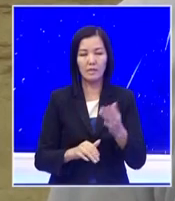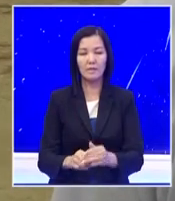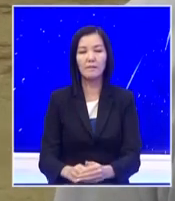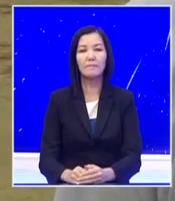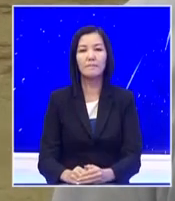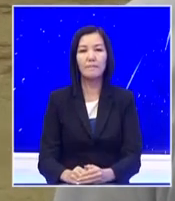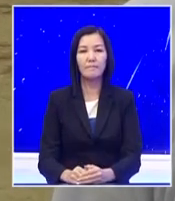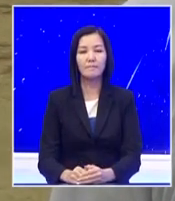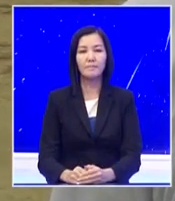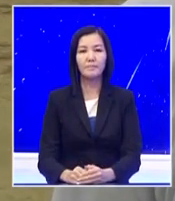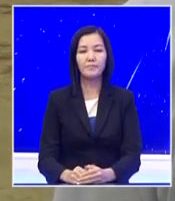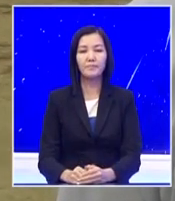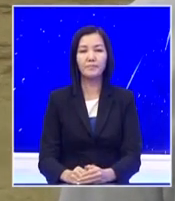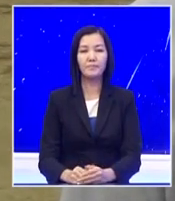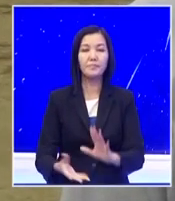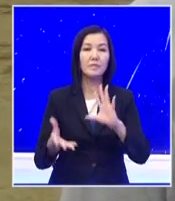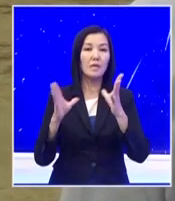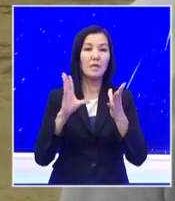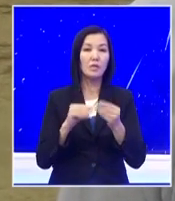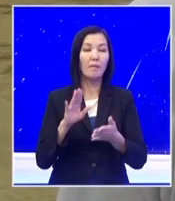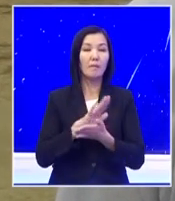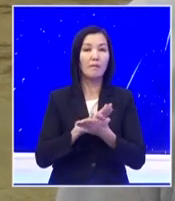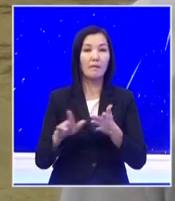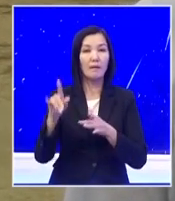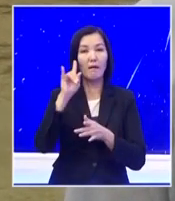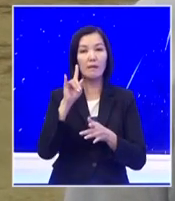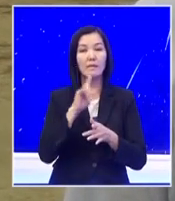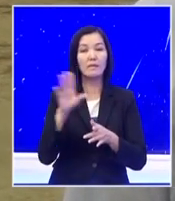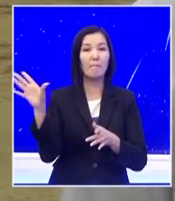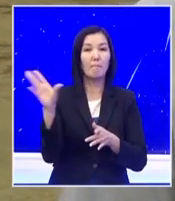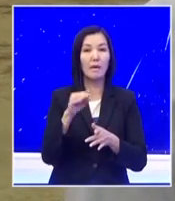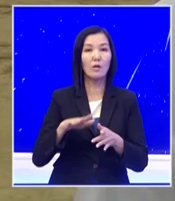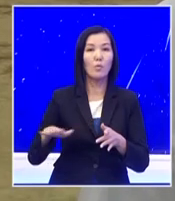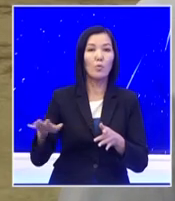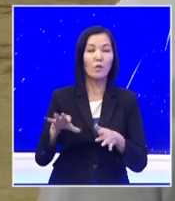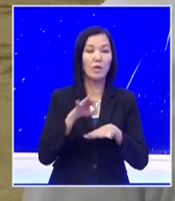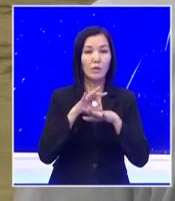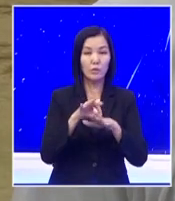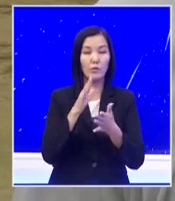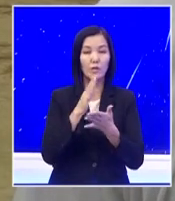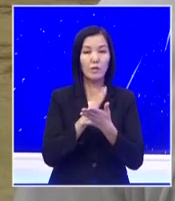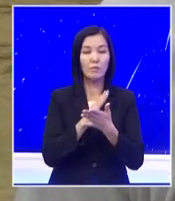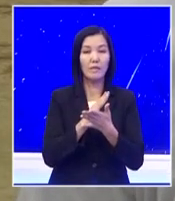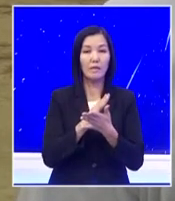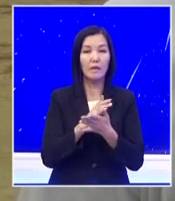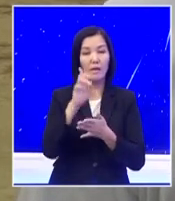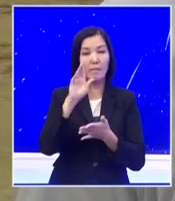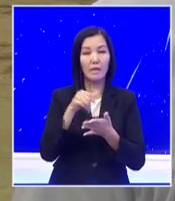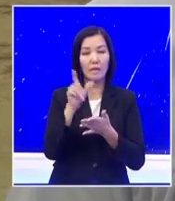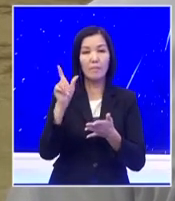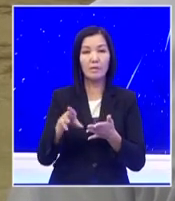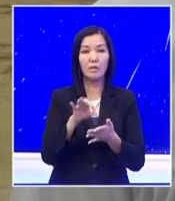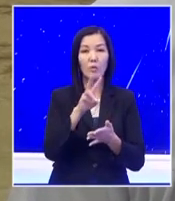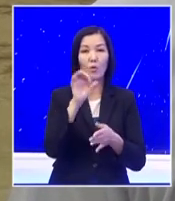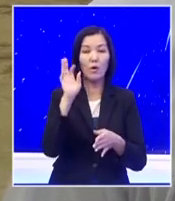Проводим акцию «Таза Казахстан». Жалпы мұндай «Таза Қазақстан» акциясы елдің барлық өңірлерінде жүргізіліп жатыр. Мемлекет басшысы Қасым Жомарт